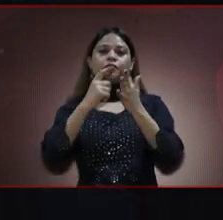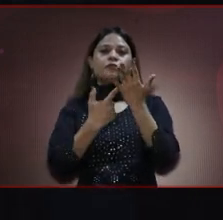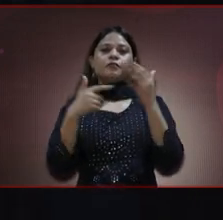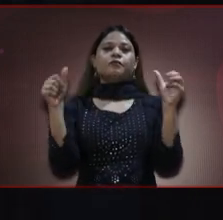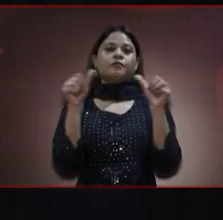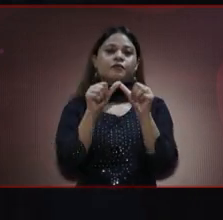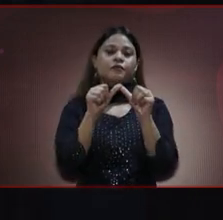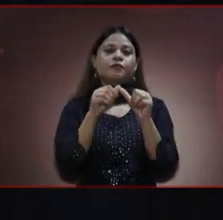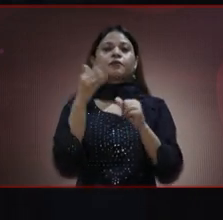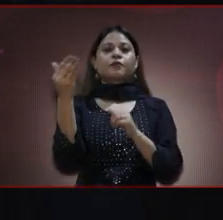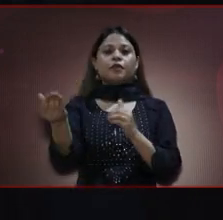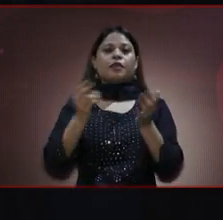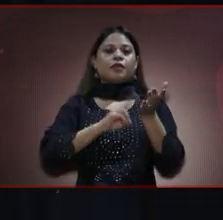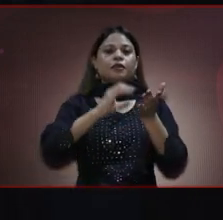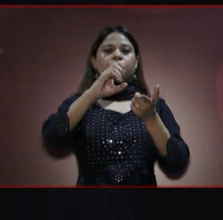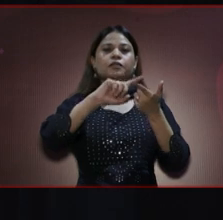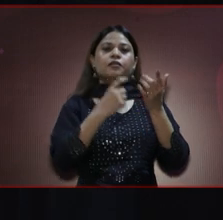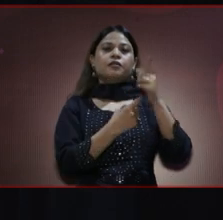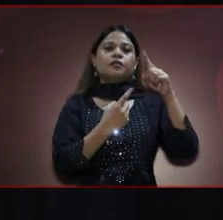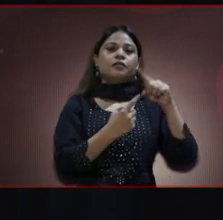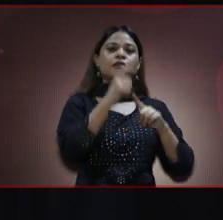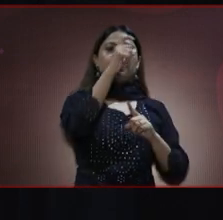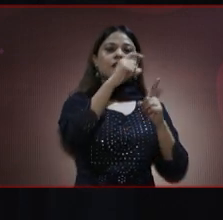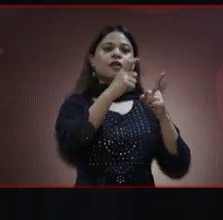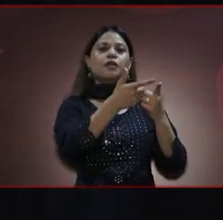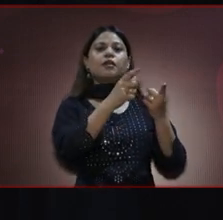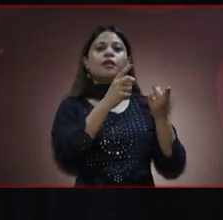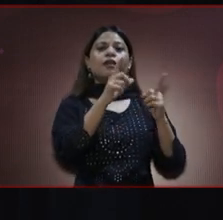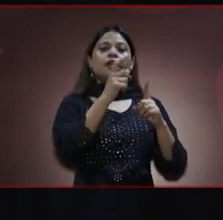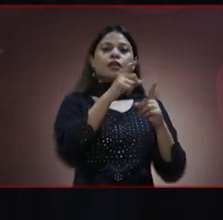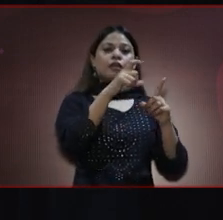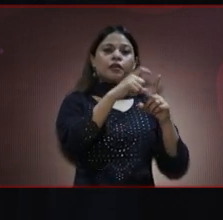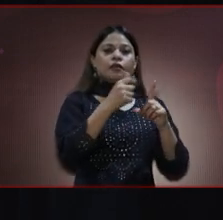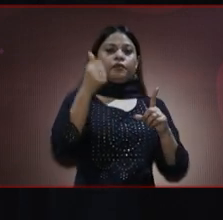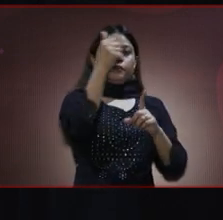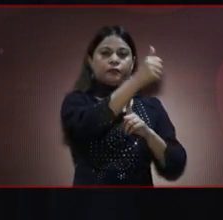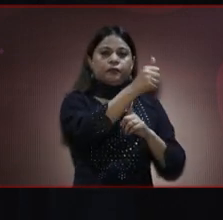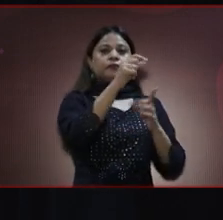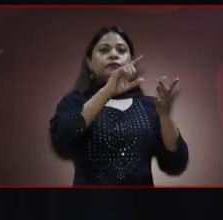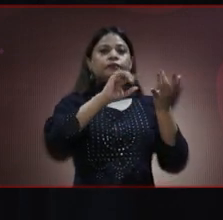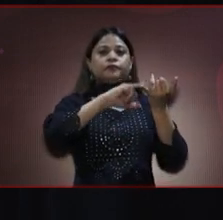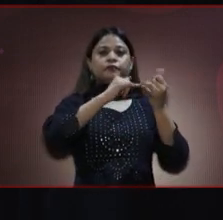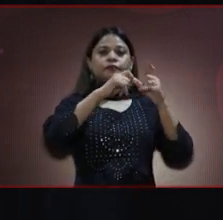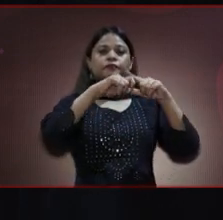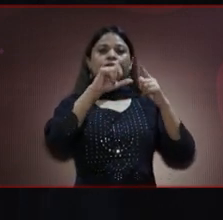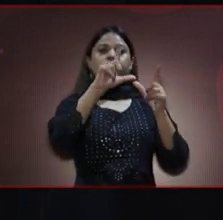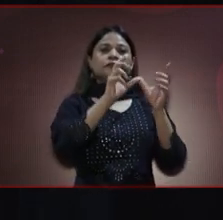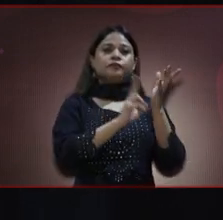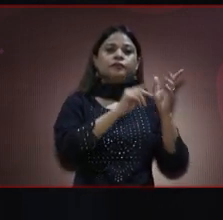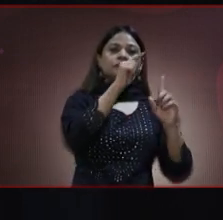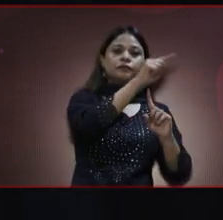निदेशक एनसीईआरटी डॉक्टर सकलानी, हमारी संयुक्त सचिव श्रीमती प्राची पांडे,